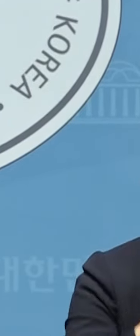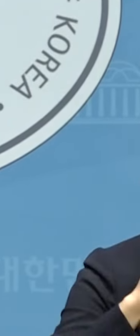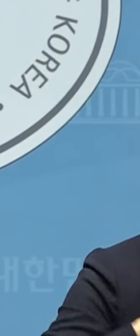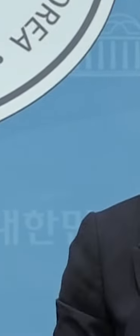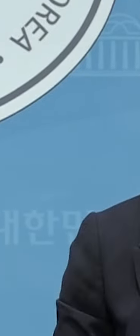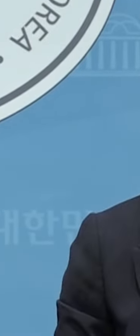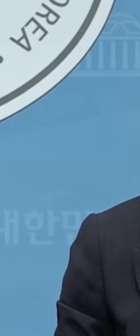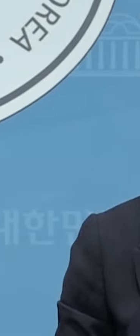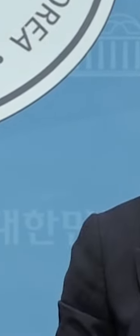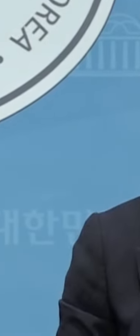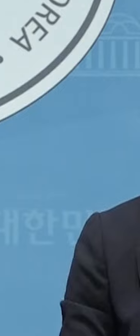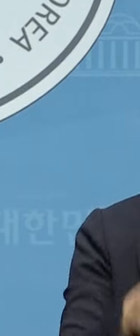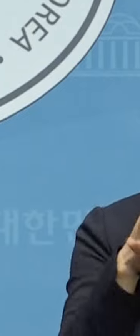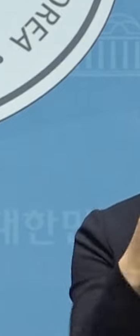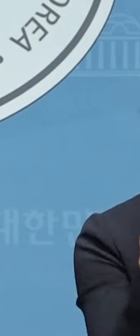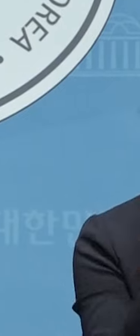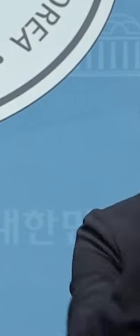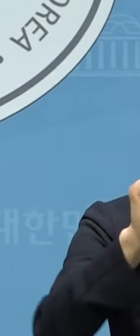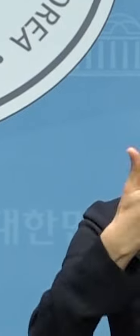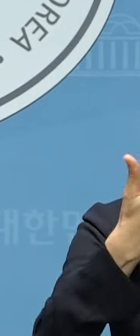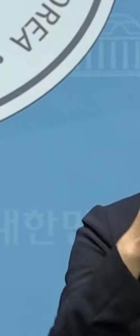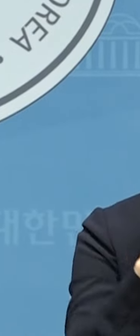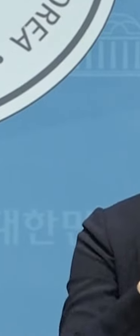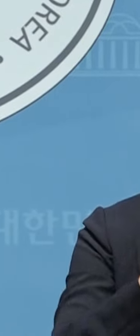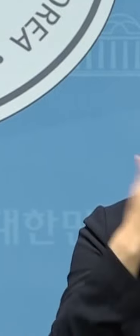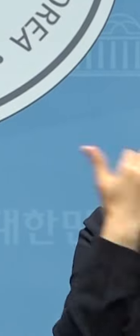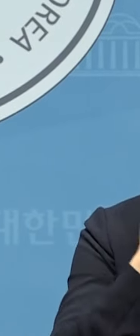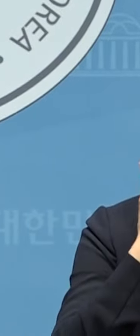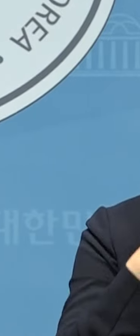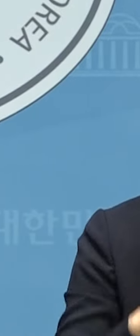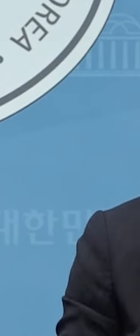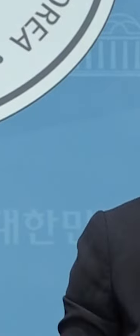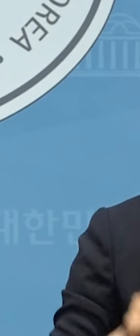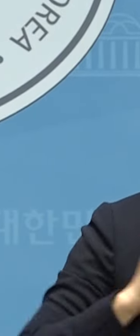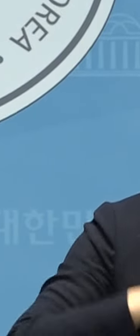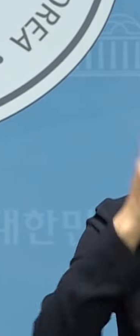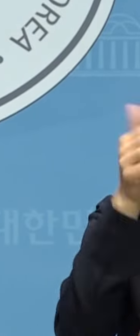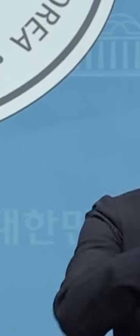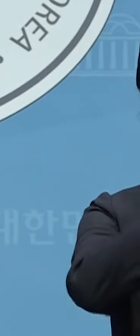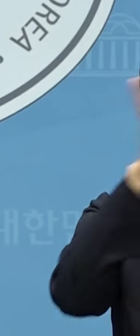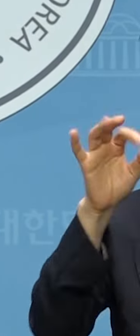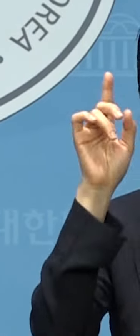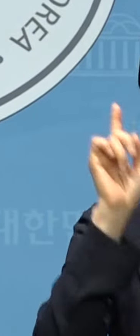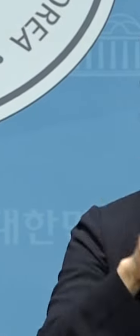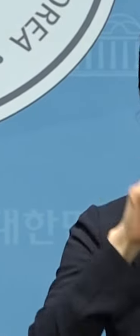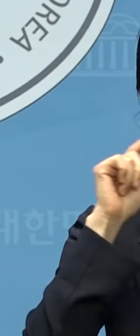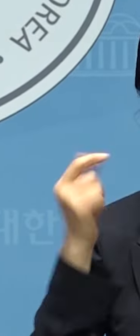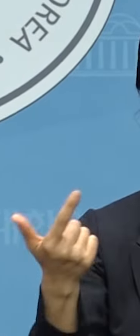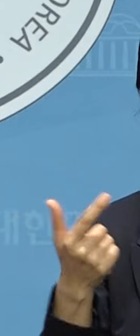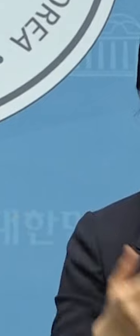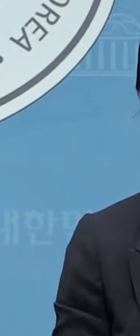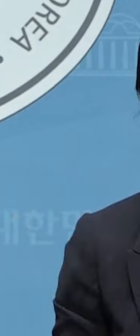제대로겠습니까 김용현 후보자는 국방장관으로 매우 부적절합니다